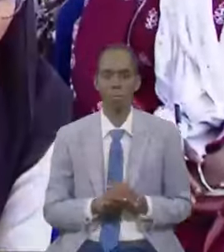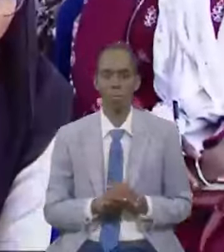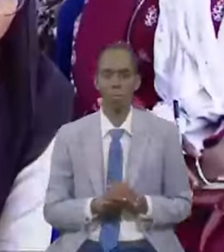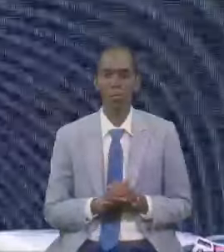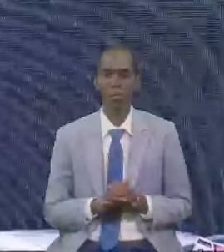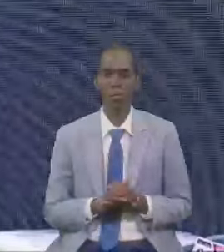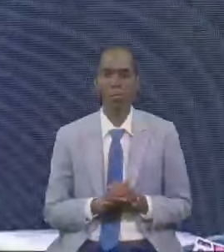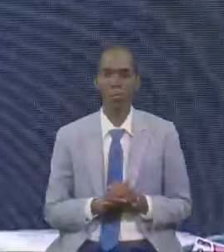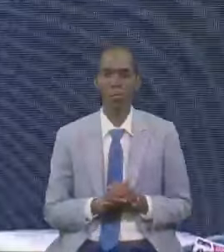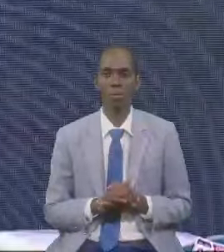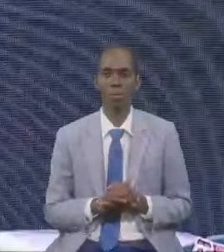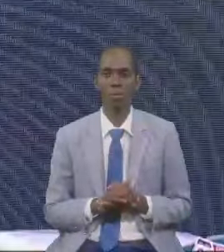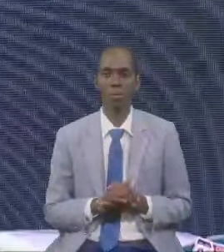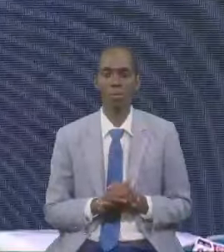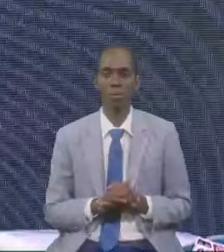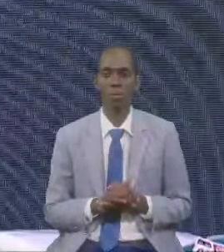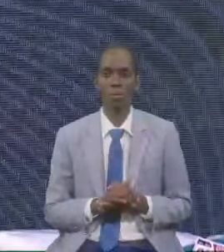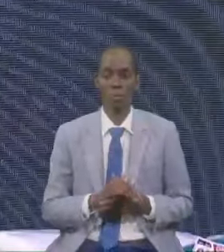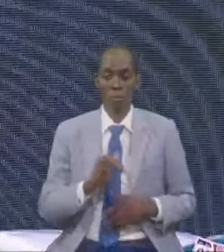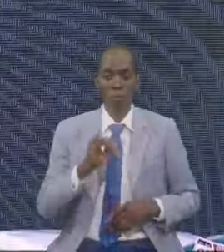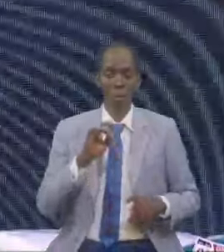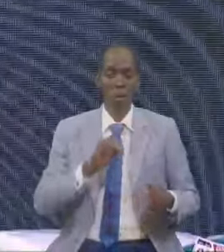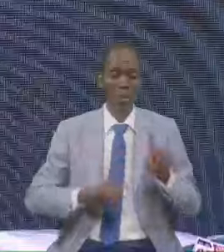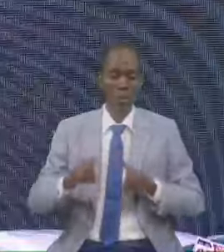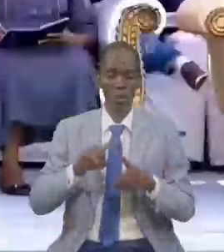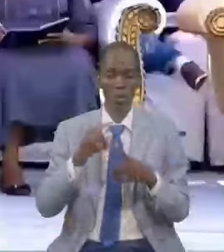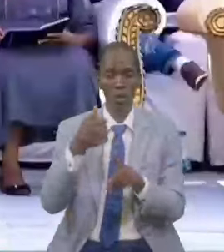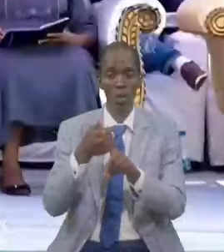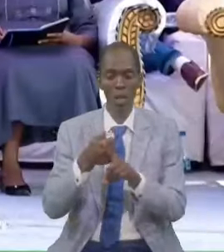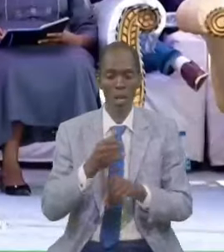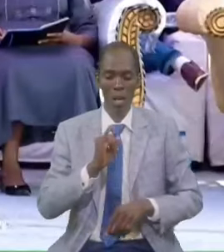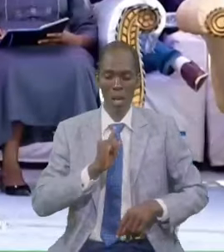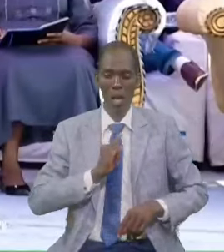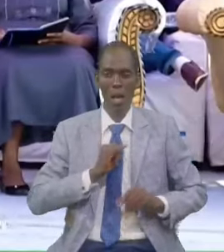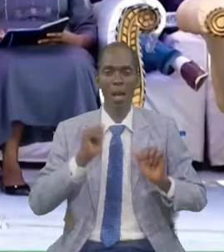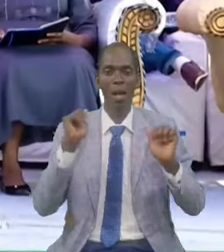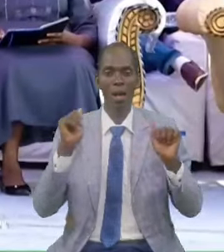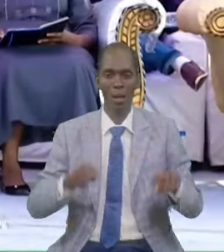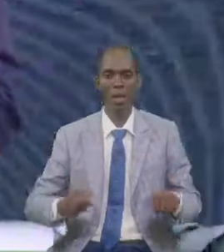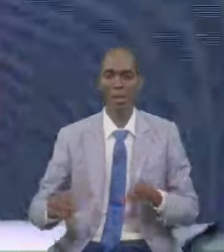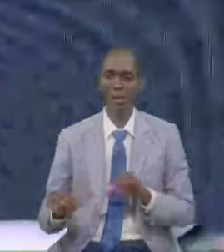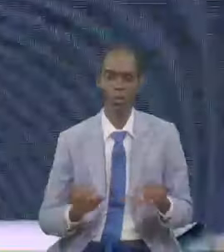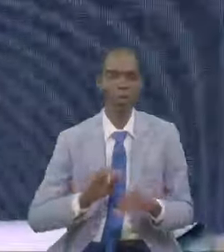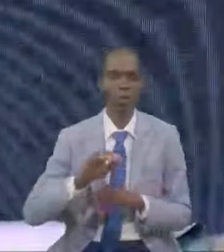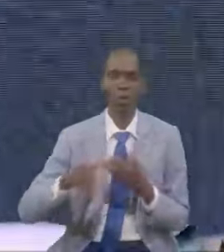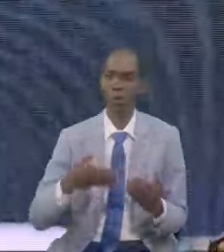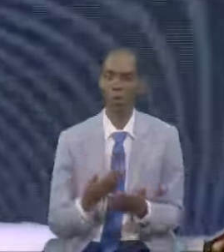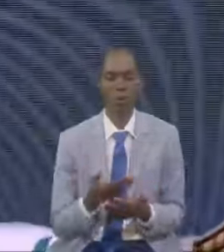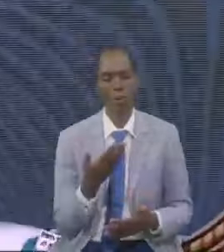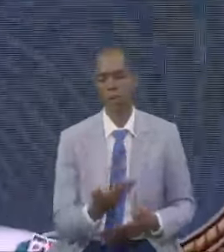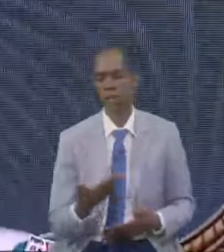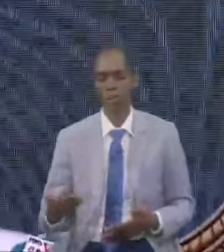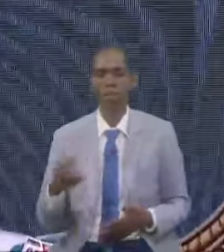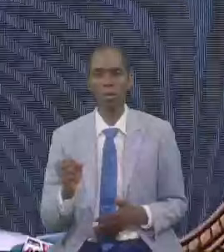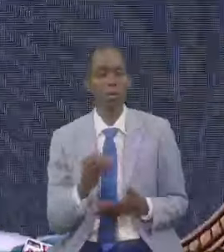మాటలు మాట్లాడితే, ఐ కెన్ డు ఆల్ థింగ్స్ అదేమిటంటే నేను సమస్తం చేయగలను. సమ్ పీపుల్ సే ఐ కెనాట్